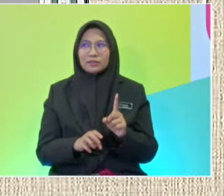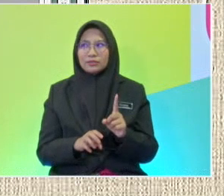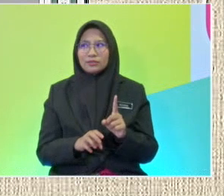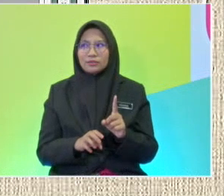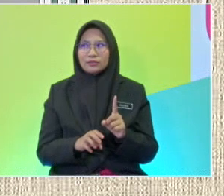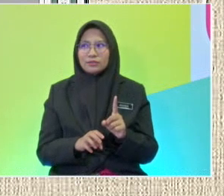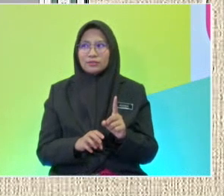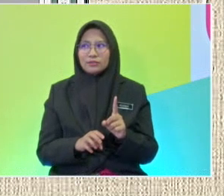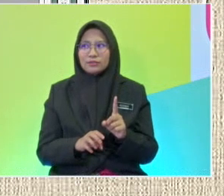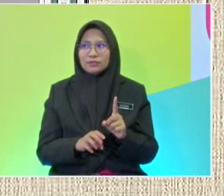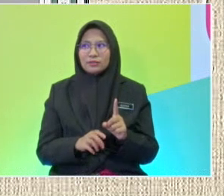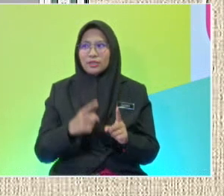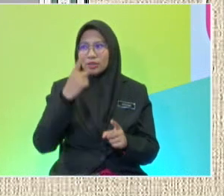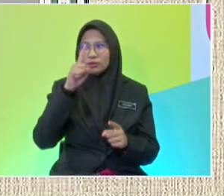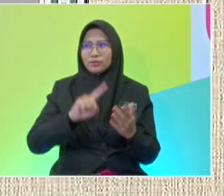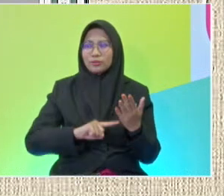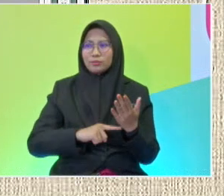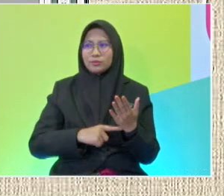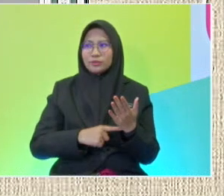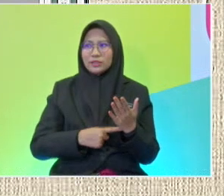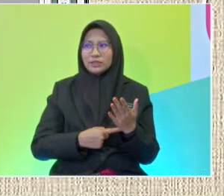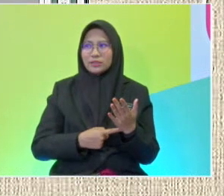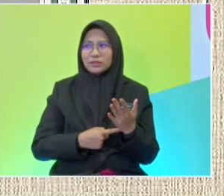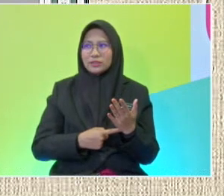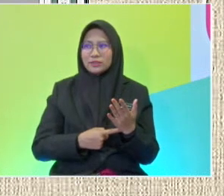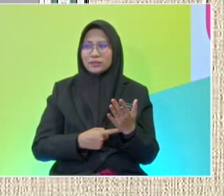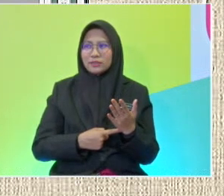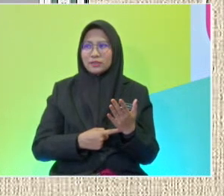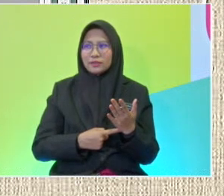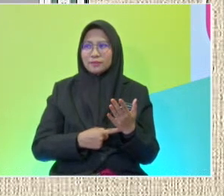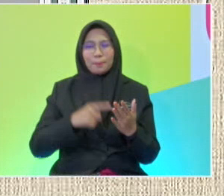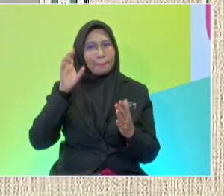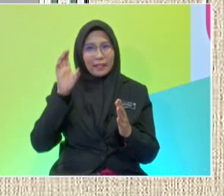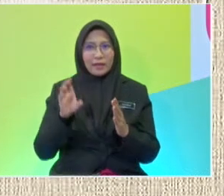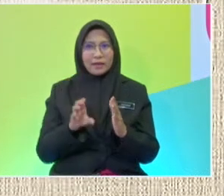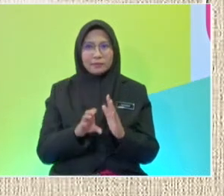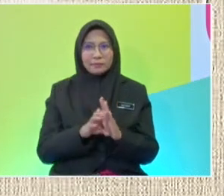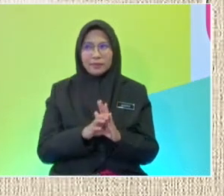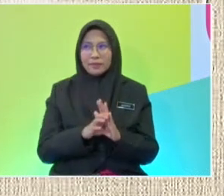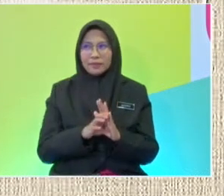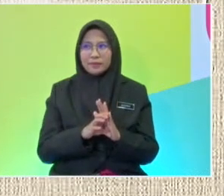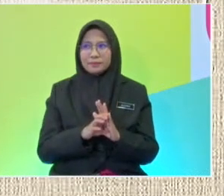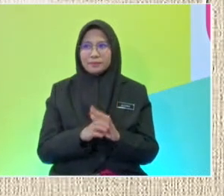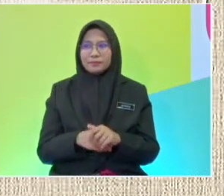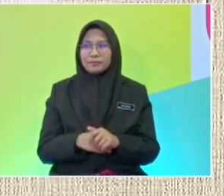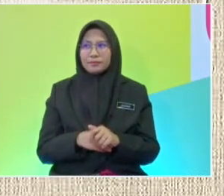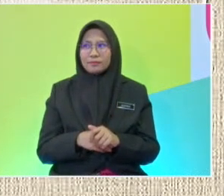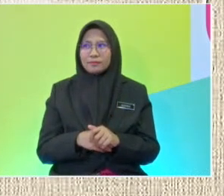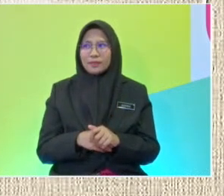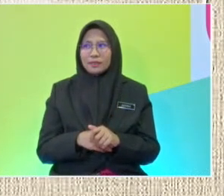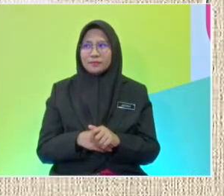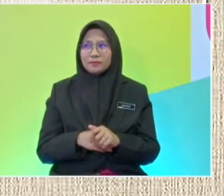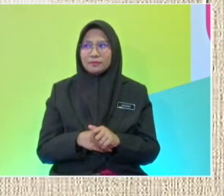sebelum memuliakan agama itu gambar raja raja antara mukep isian yang ke